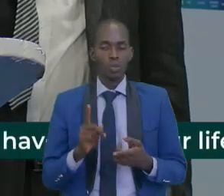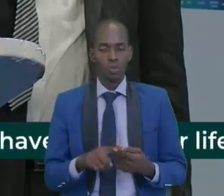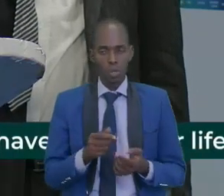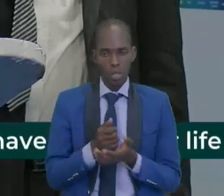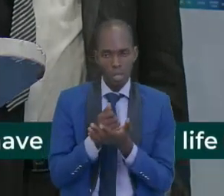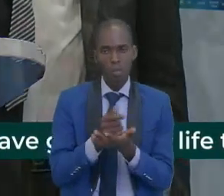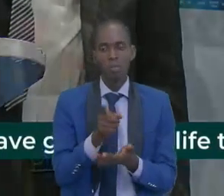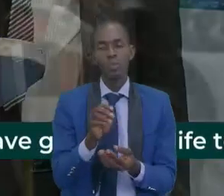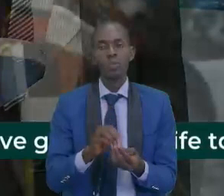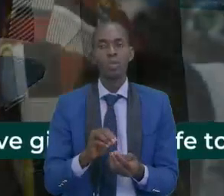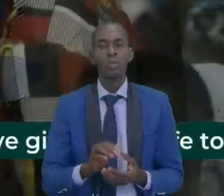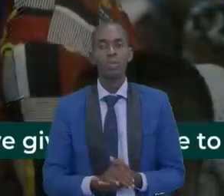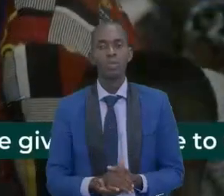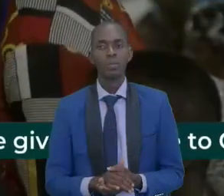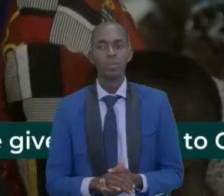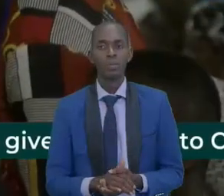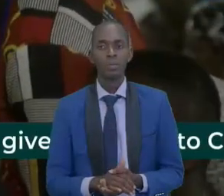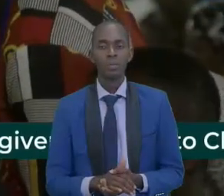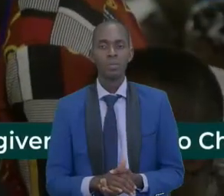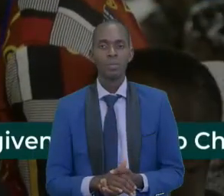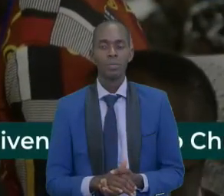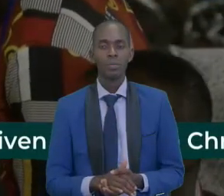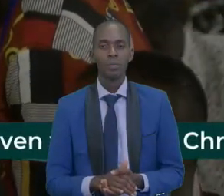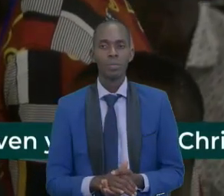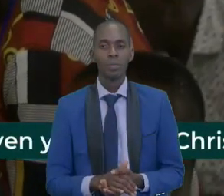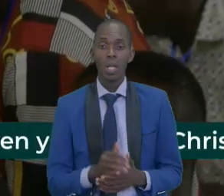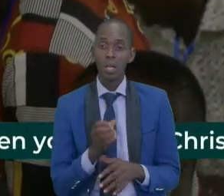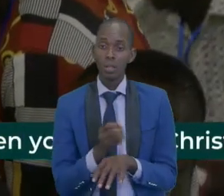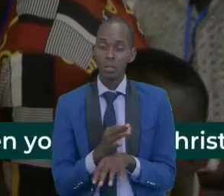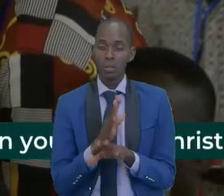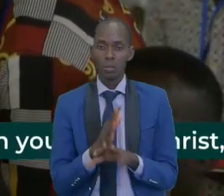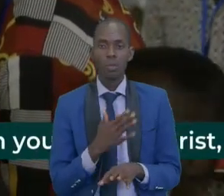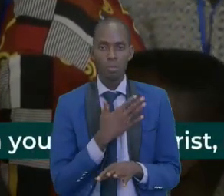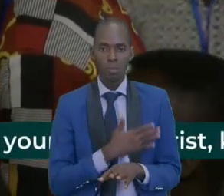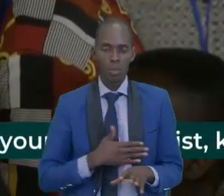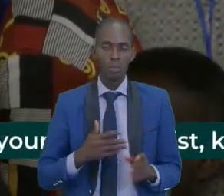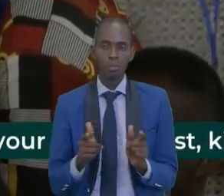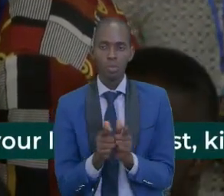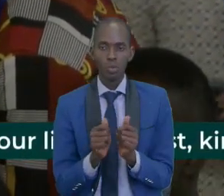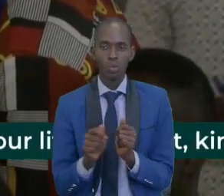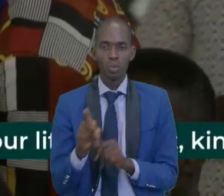Les conseillers, faites cela très vite. The counselor, please do that quickly.